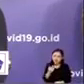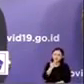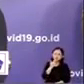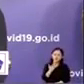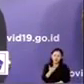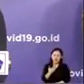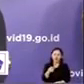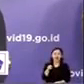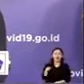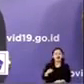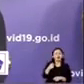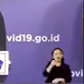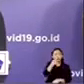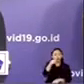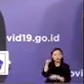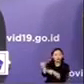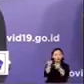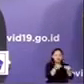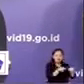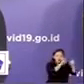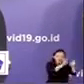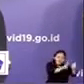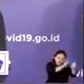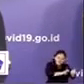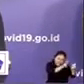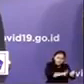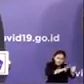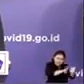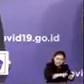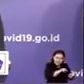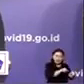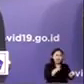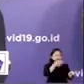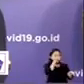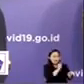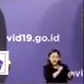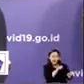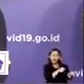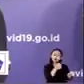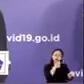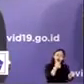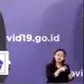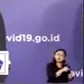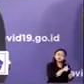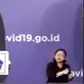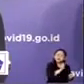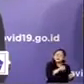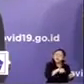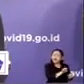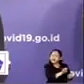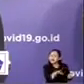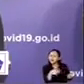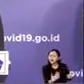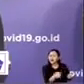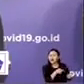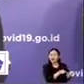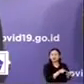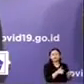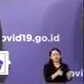teliti untuk potensi dan efektivitas obat tersebut sehingga indikasinya diperluas menjadi obat untuk mempunyai